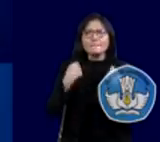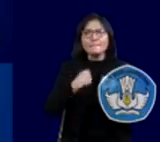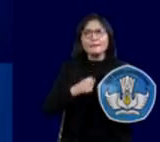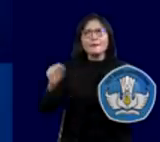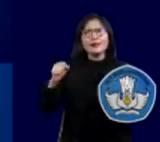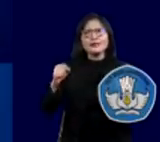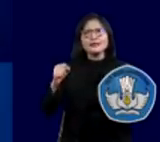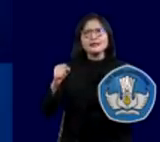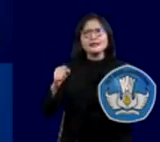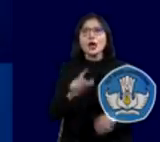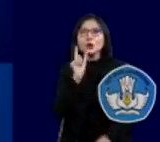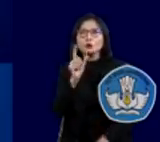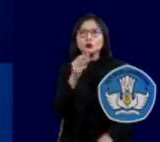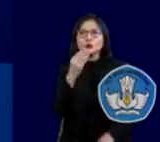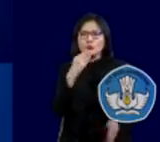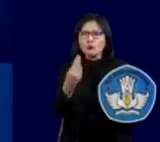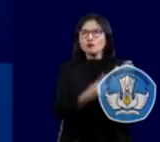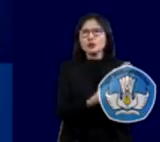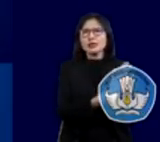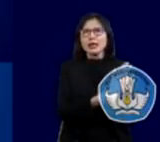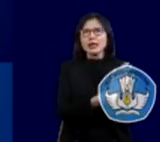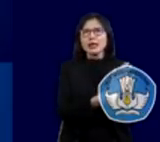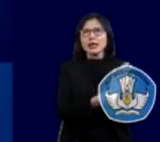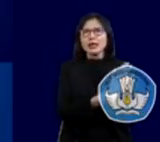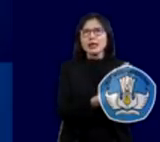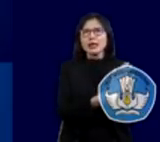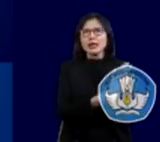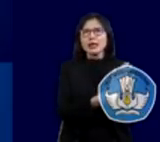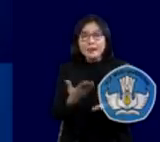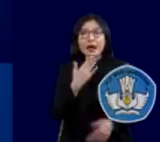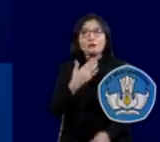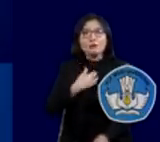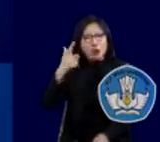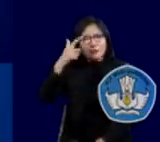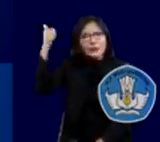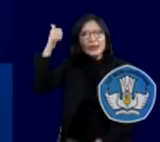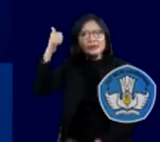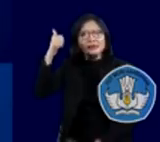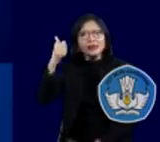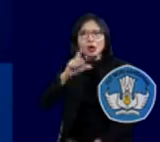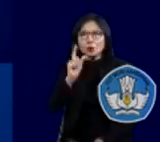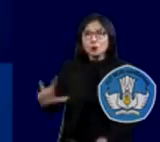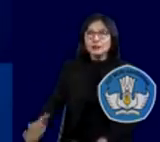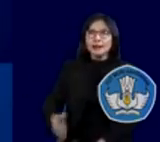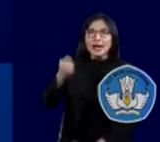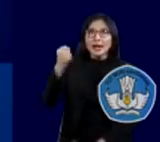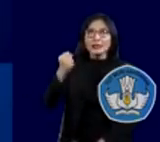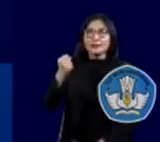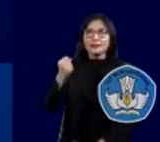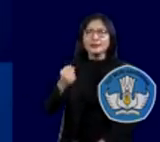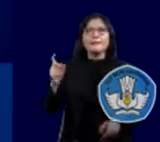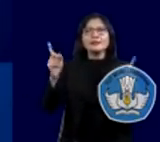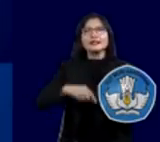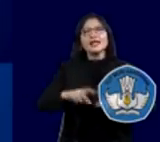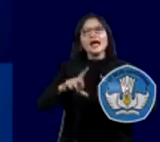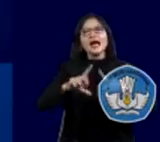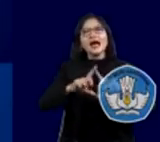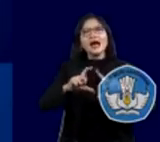untuk membuktikan dirinya apakah mereka punya kompetensi untuk diangkat menjadi ASN sehingga